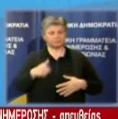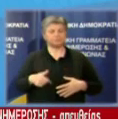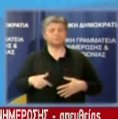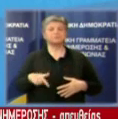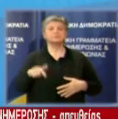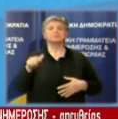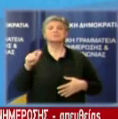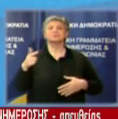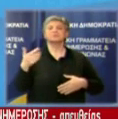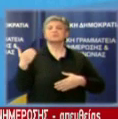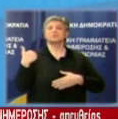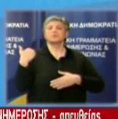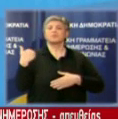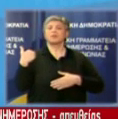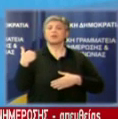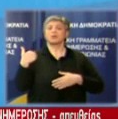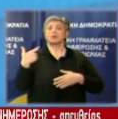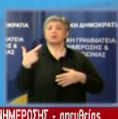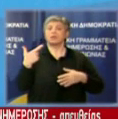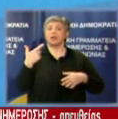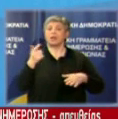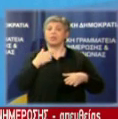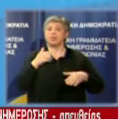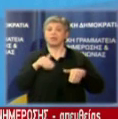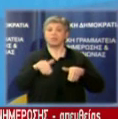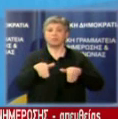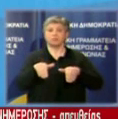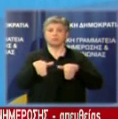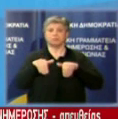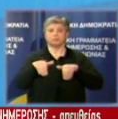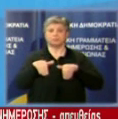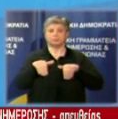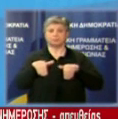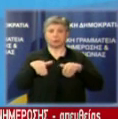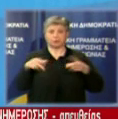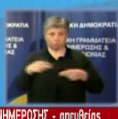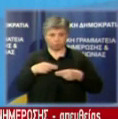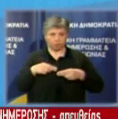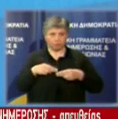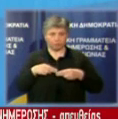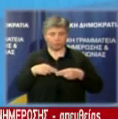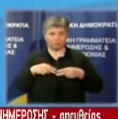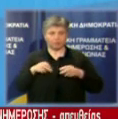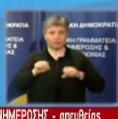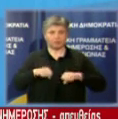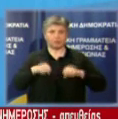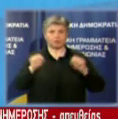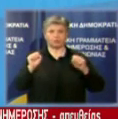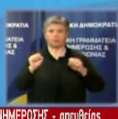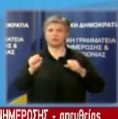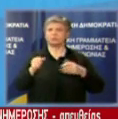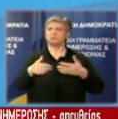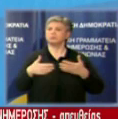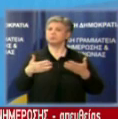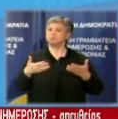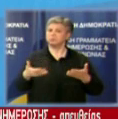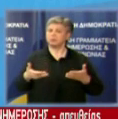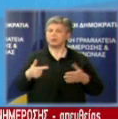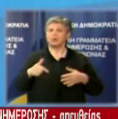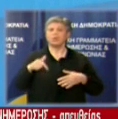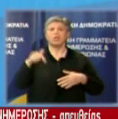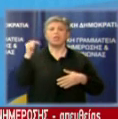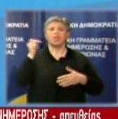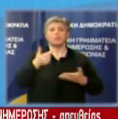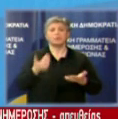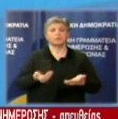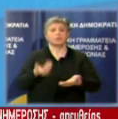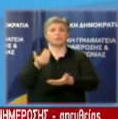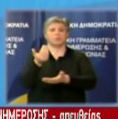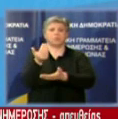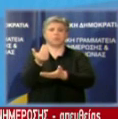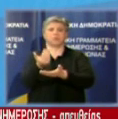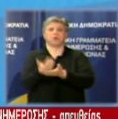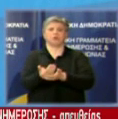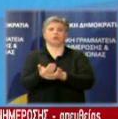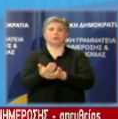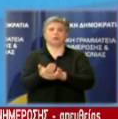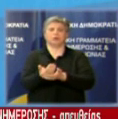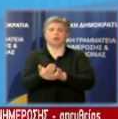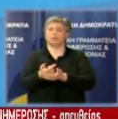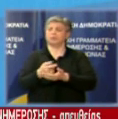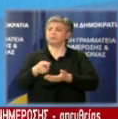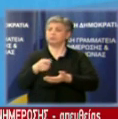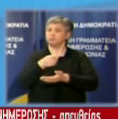Υπάρχουν ζητήματα και άλλα ανοιχτά πέραν του ασφαλιστικού. Νομίζω ότι το ασφαλιστικό έχουν δεχτεί και οι θεσμοί ότι η πρότασή μας είναι